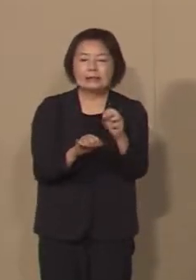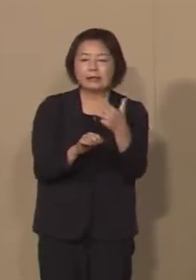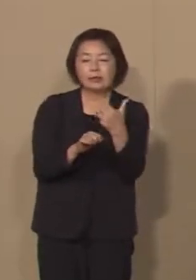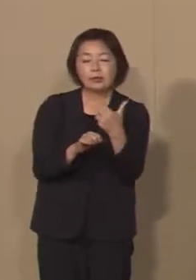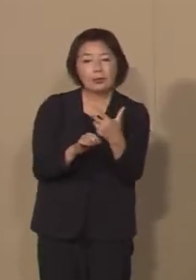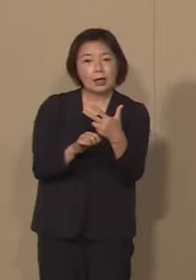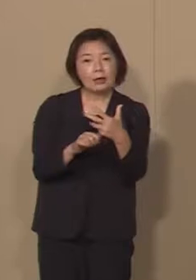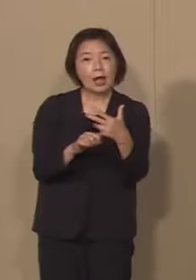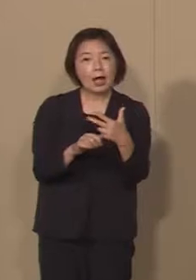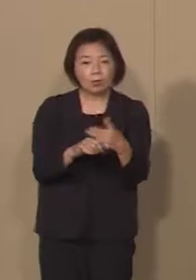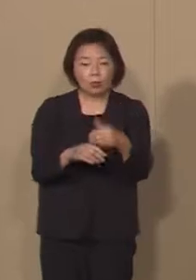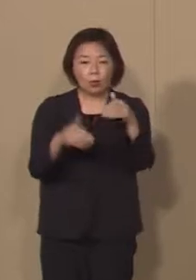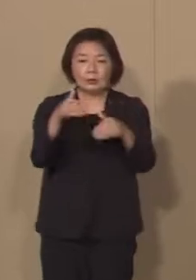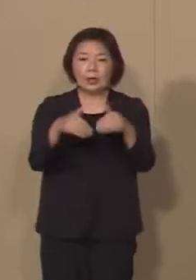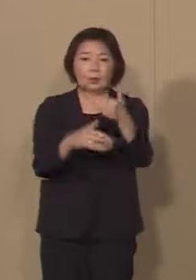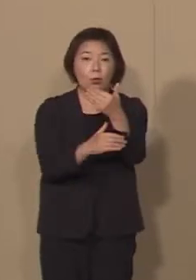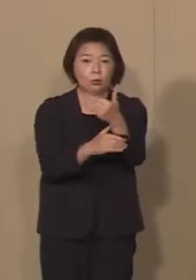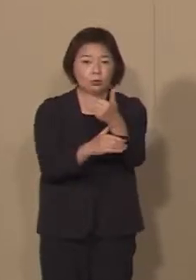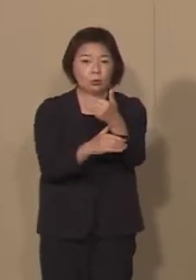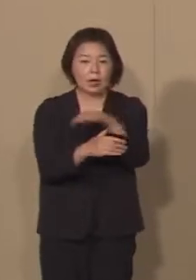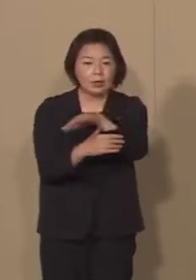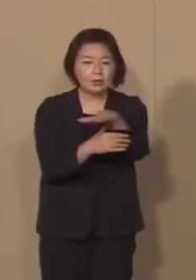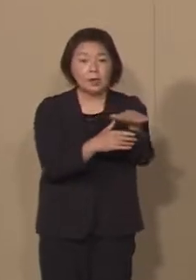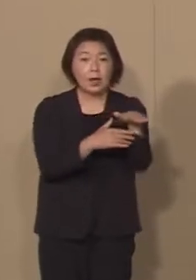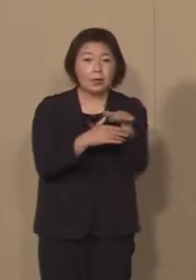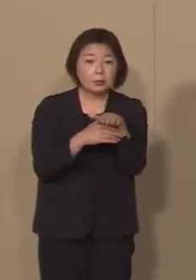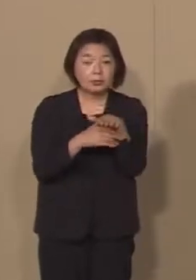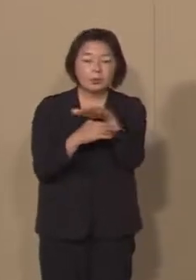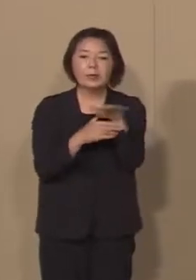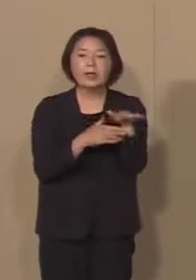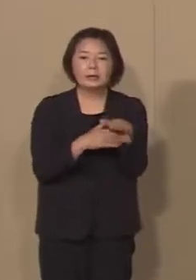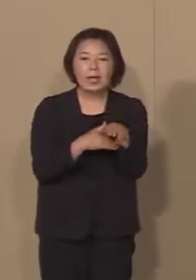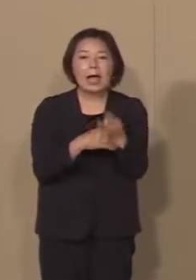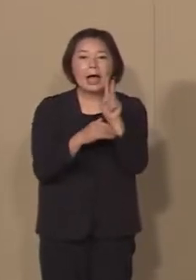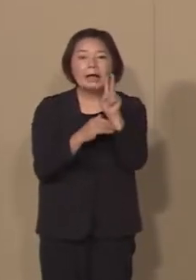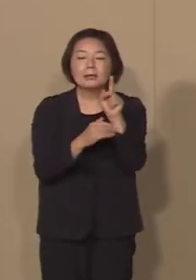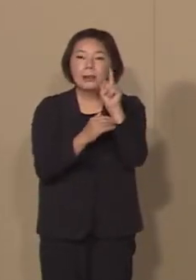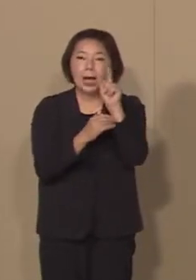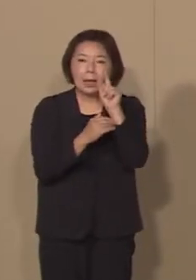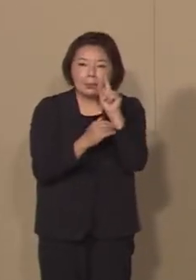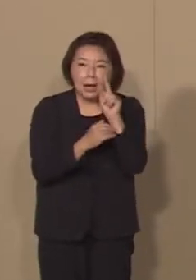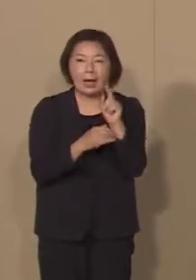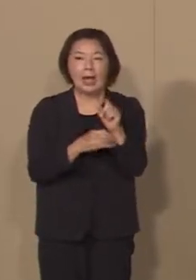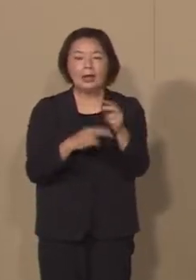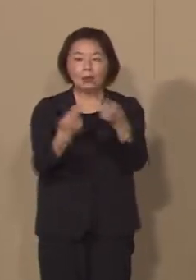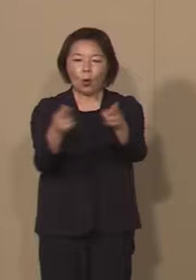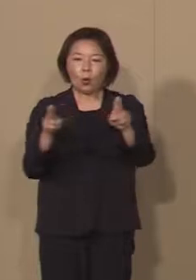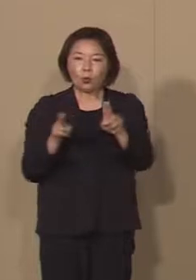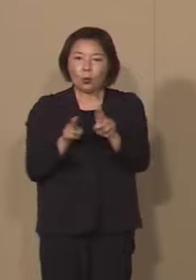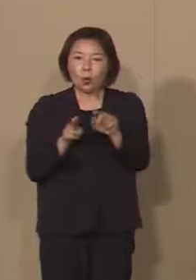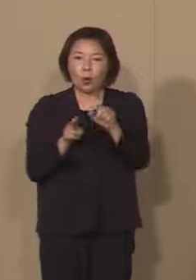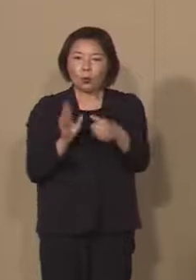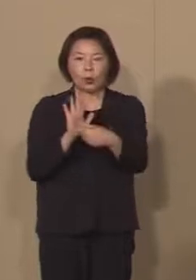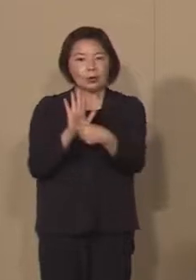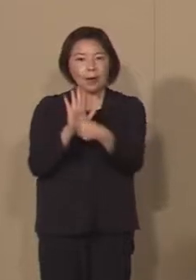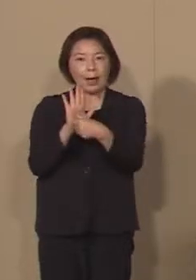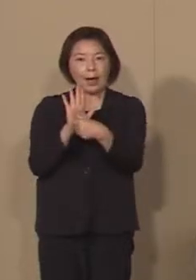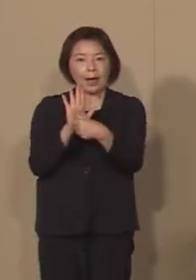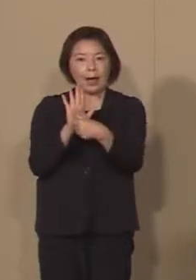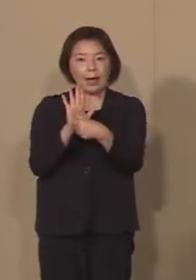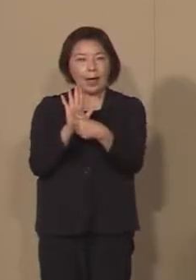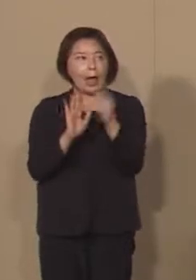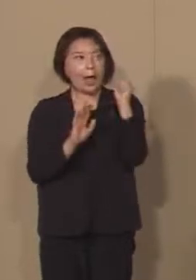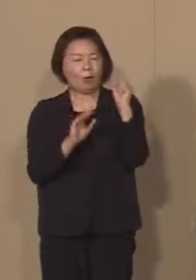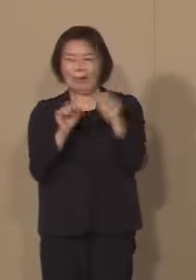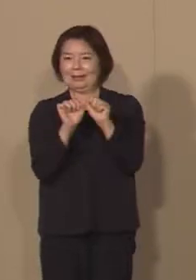全てが書けないんですがすべての有権者の皆さんは2枚目の政党名を書くところにak と度上がっ